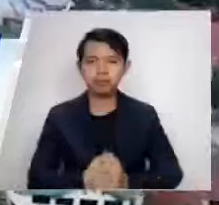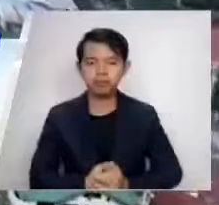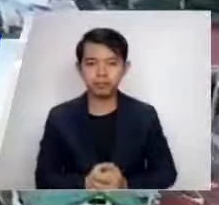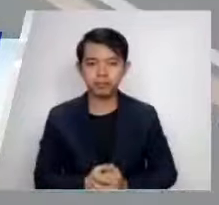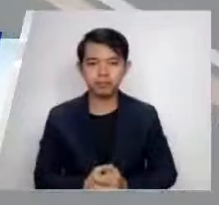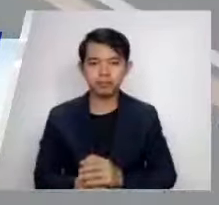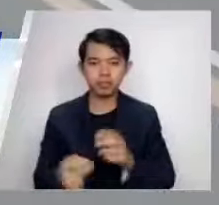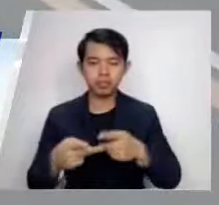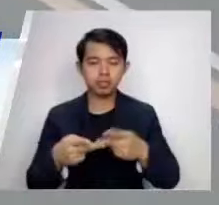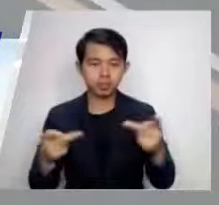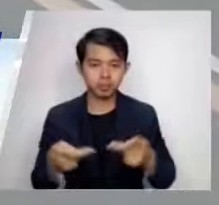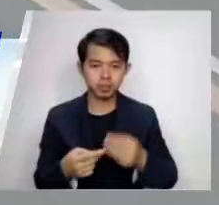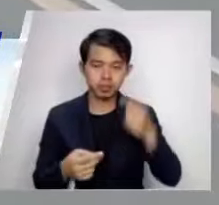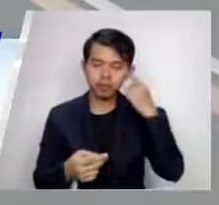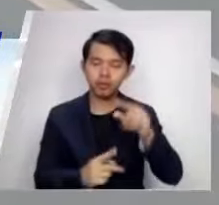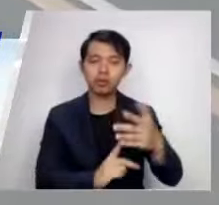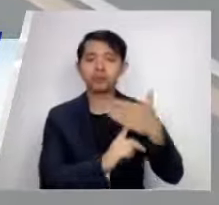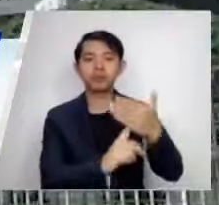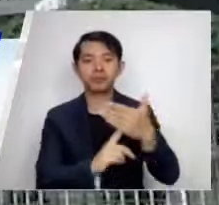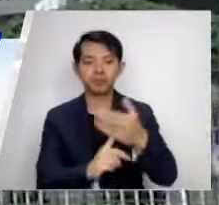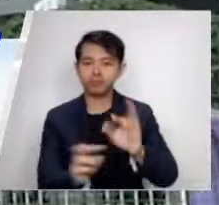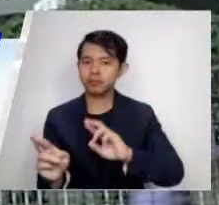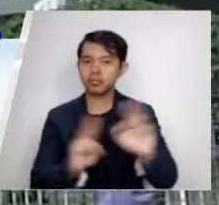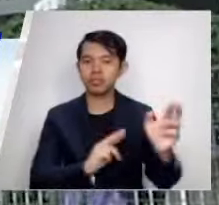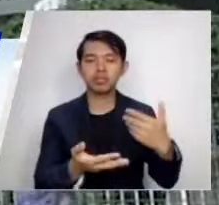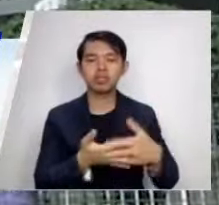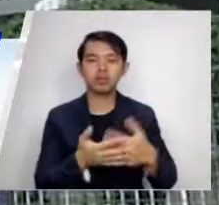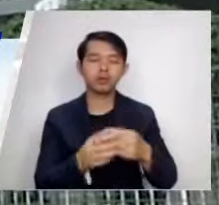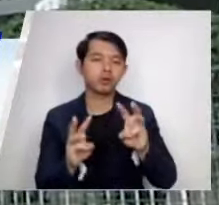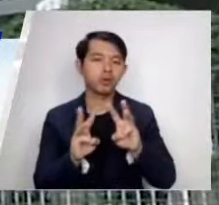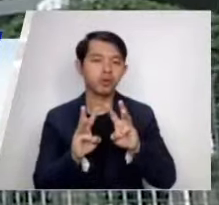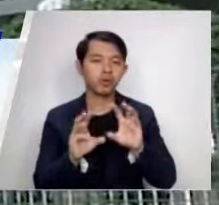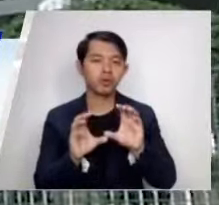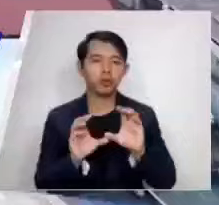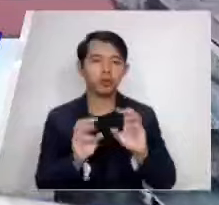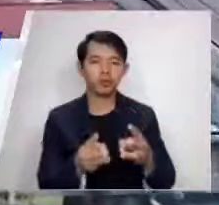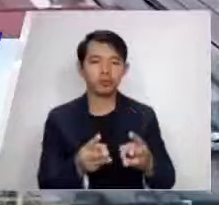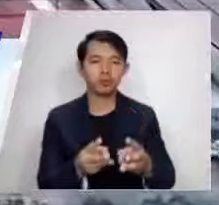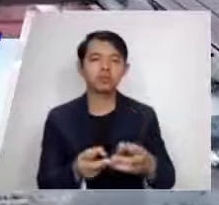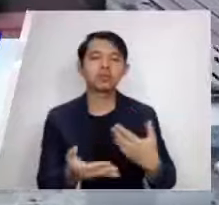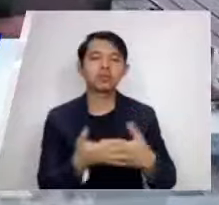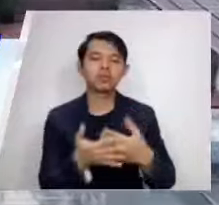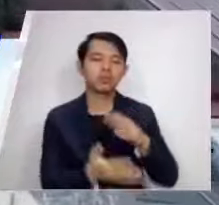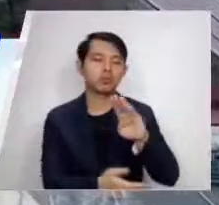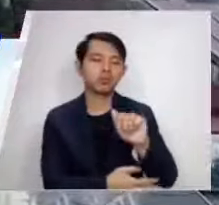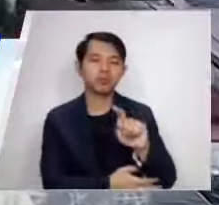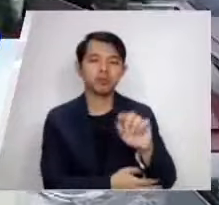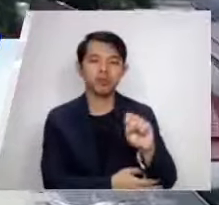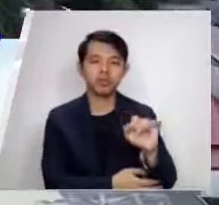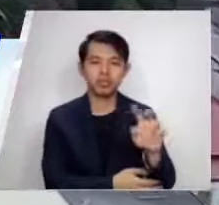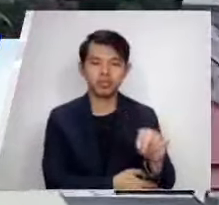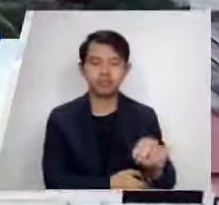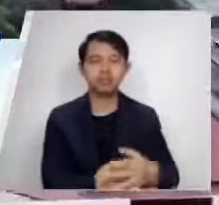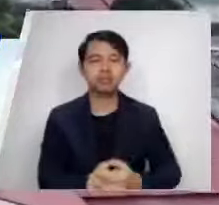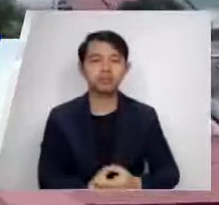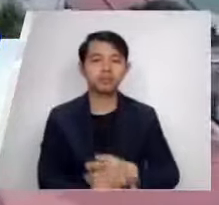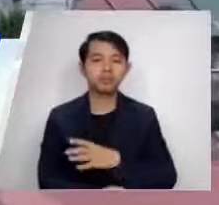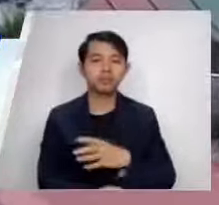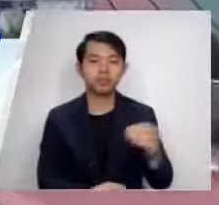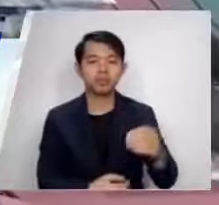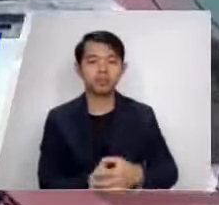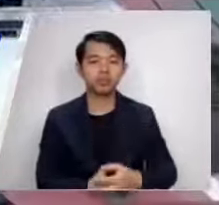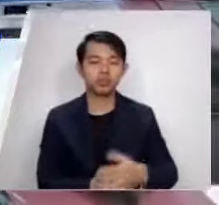pro-administration rally na nakapwesto sa bahagi ng Commonwealth Sandigan Bayan Area malapit sa batasan. Ang mga militanteng grupo naman, papayagan lang hanggang